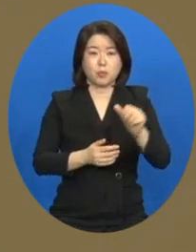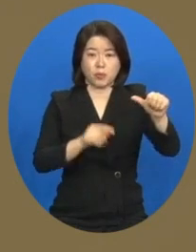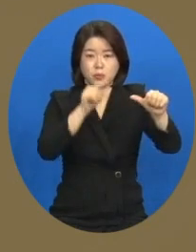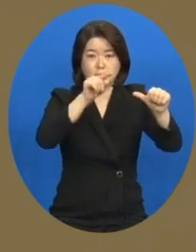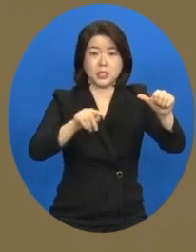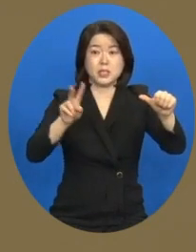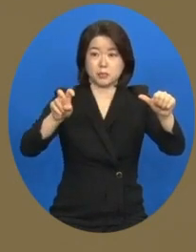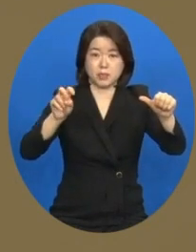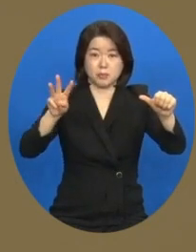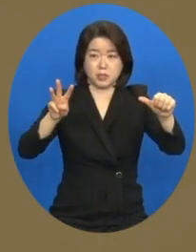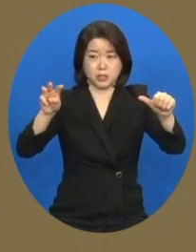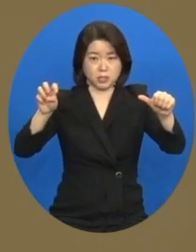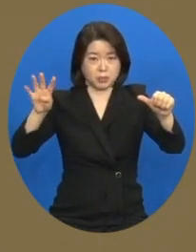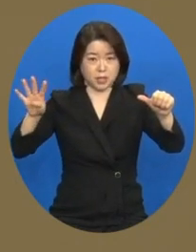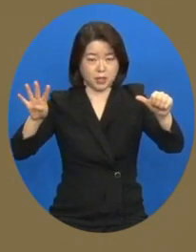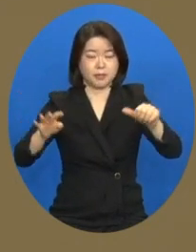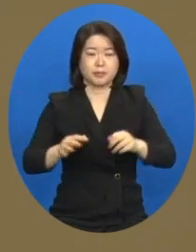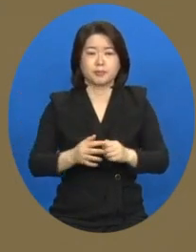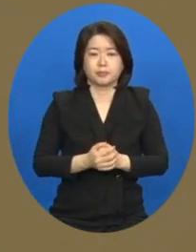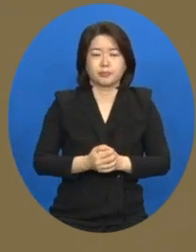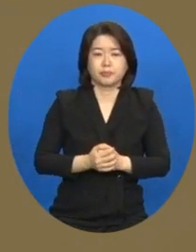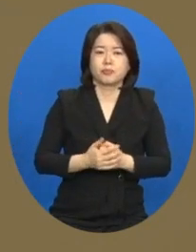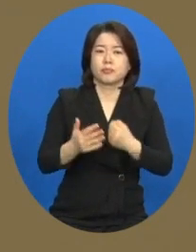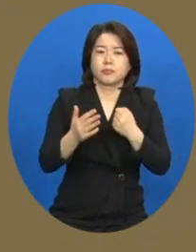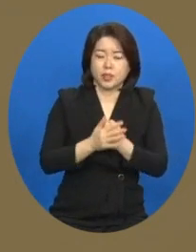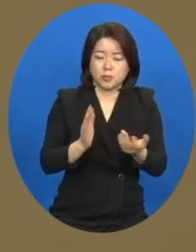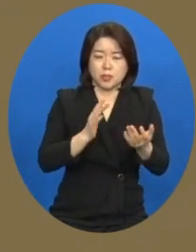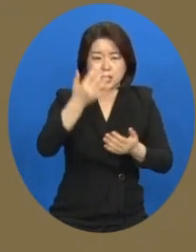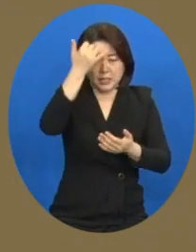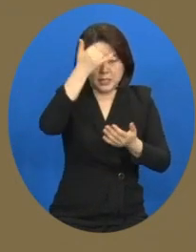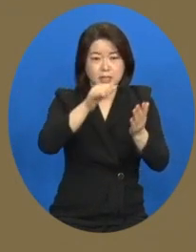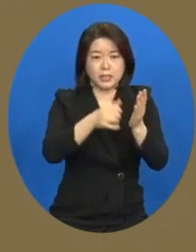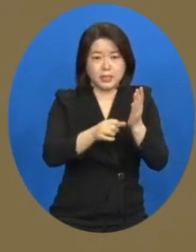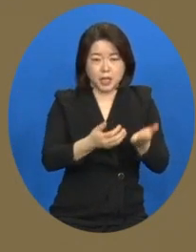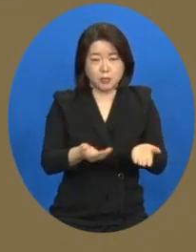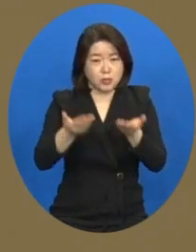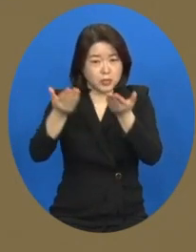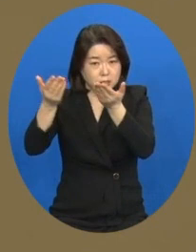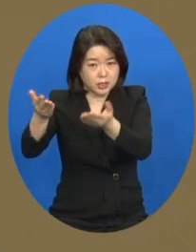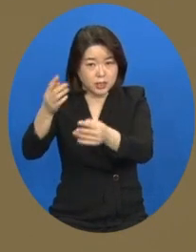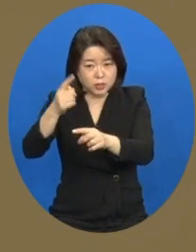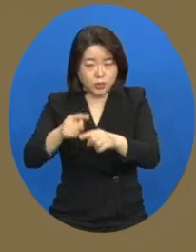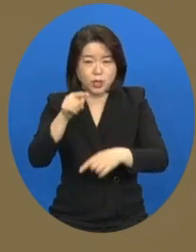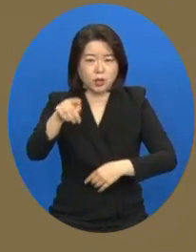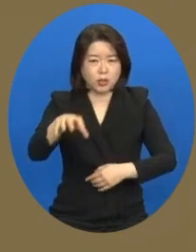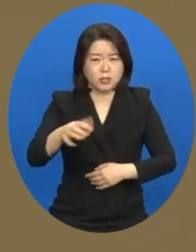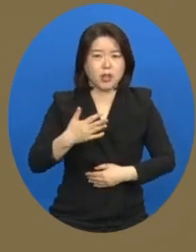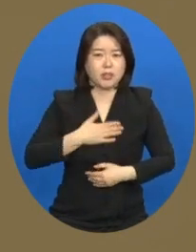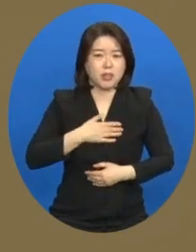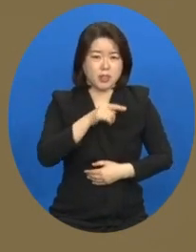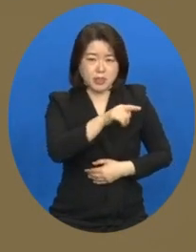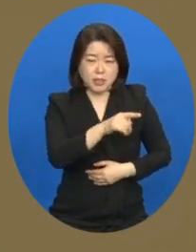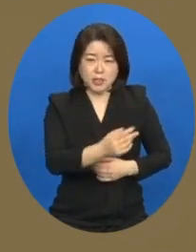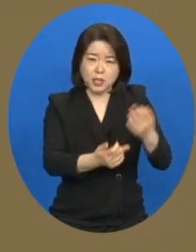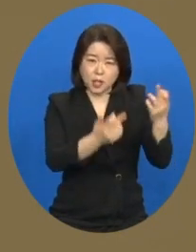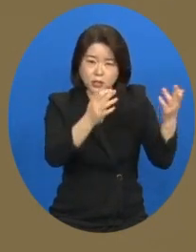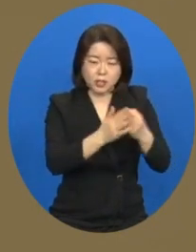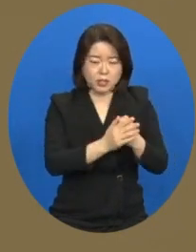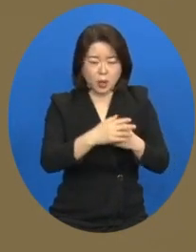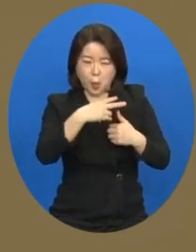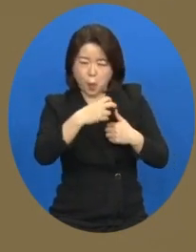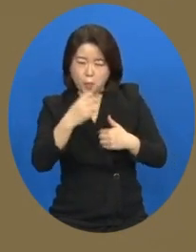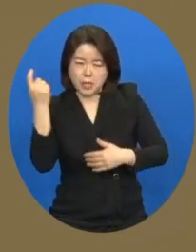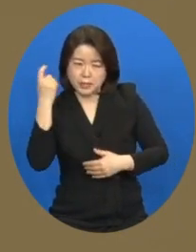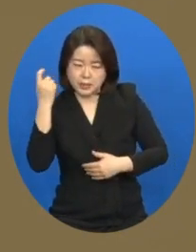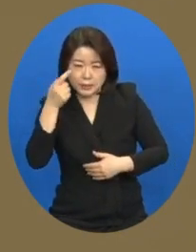마태복음 5장 23절 24절에 그러므로 예물을 제단에 드리려다가 거기서 내 형제에게 원망 들을 만한 일이